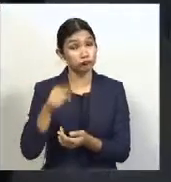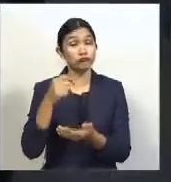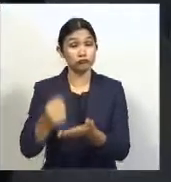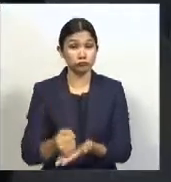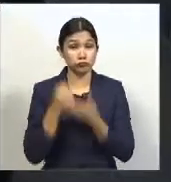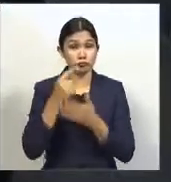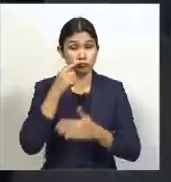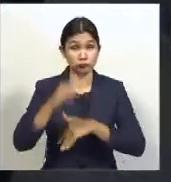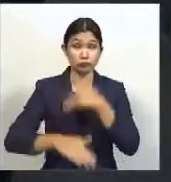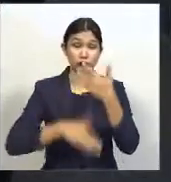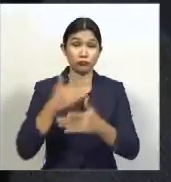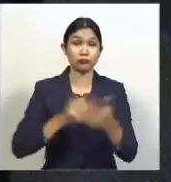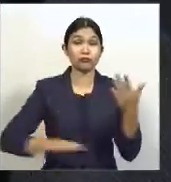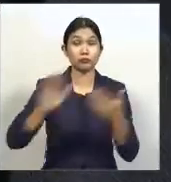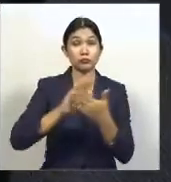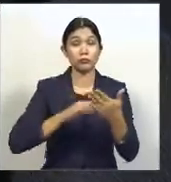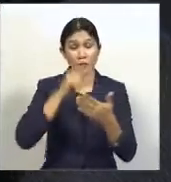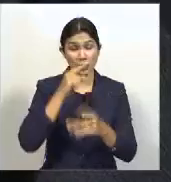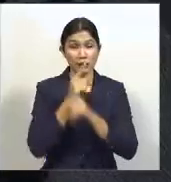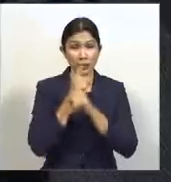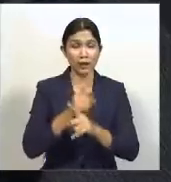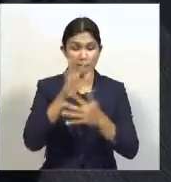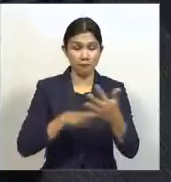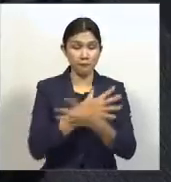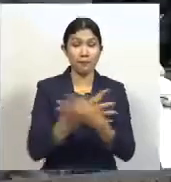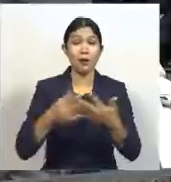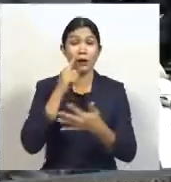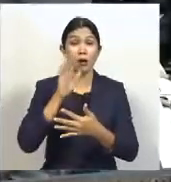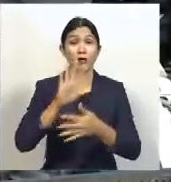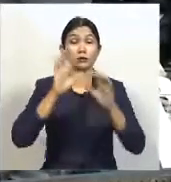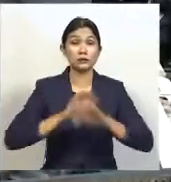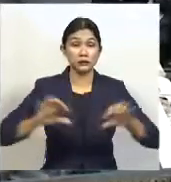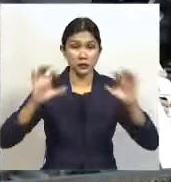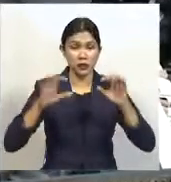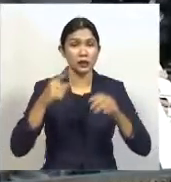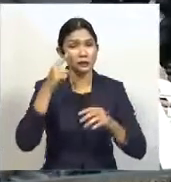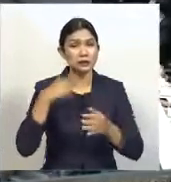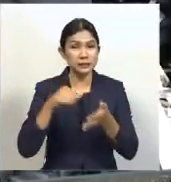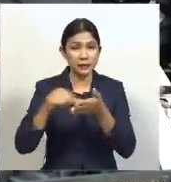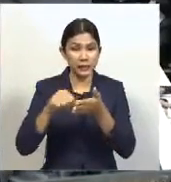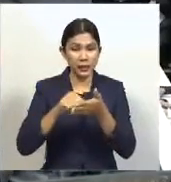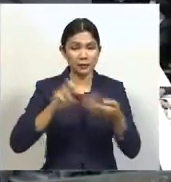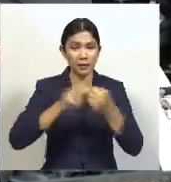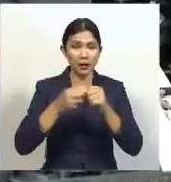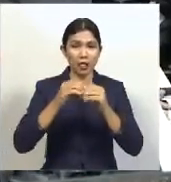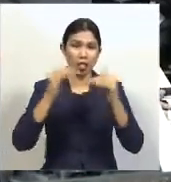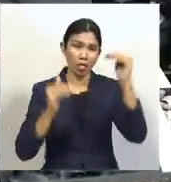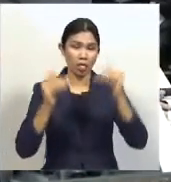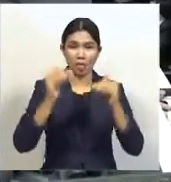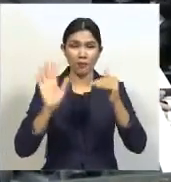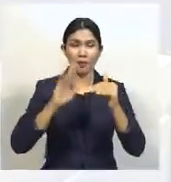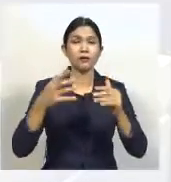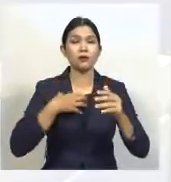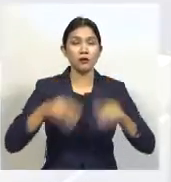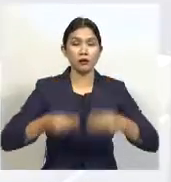ในการขับเคลื่อนการพัฒนาประเทศตามยุทธศาสตร์ชาติและนโยบายของรัฐบาลเพื่อที่จะลดความเหลื่อมล้ำและยกระดับคุณภาพชีวิตของประช